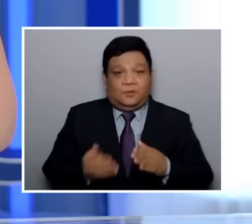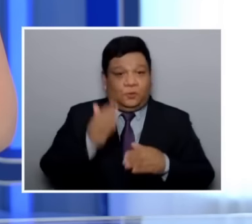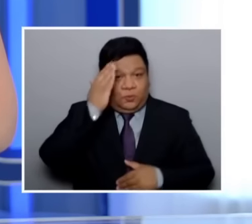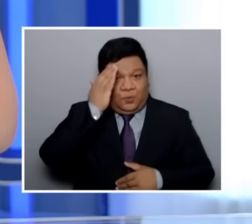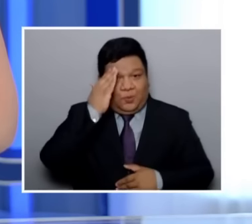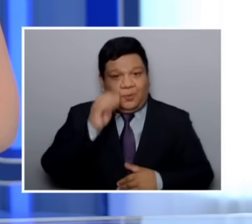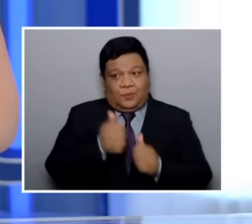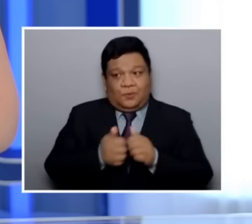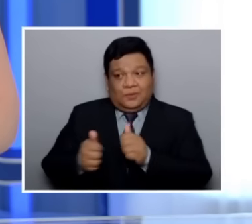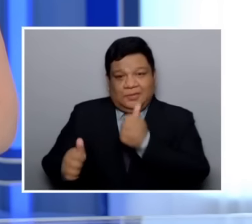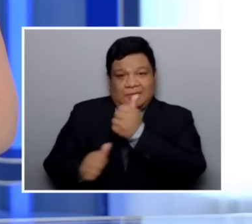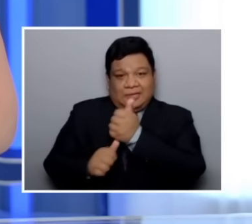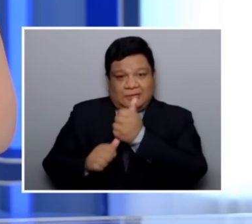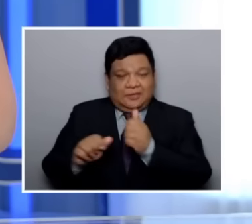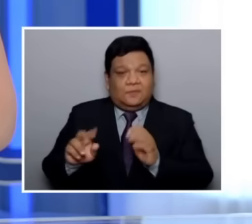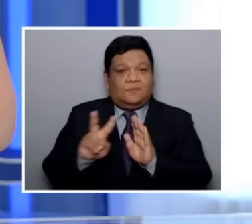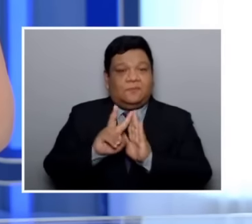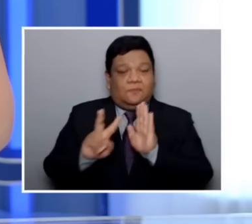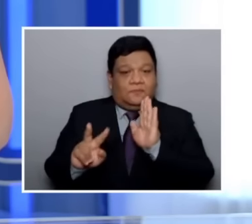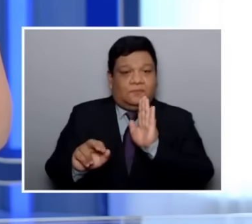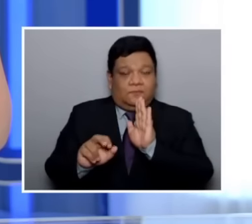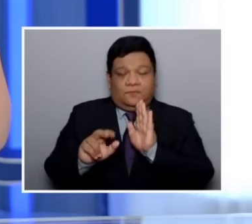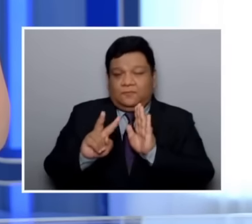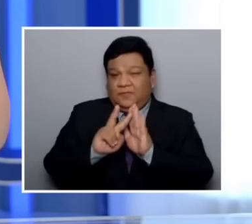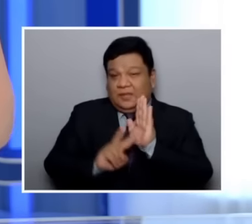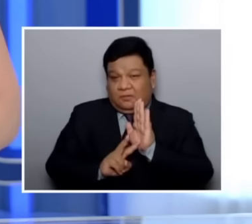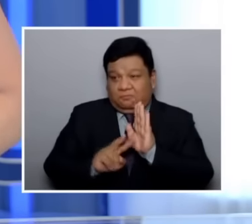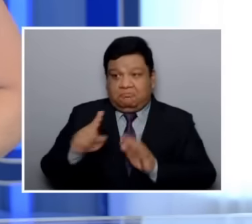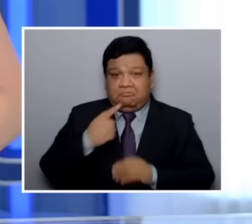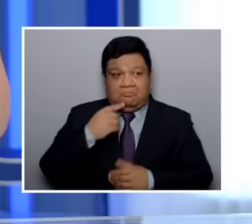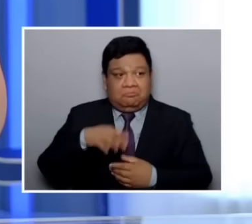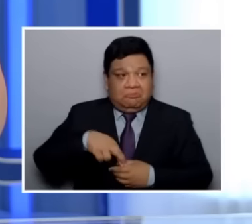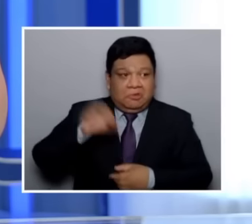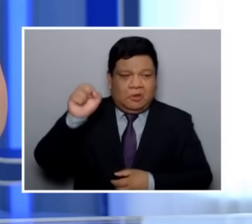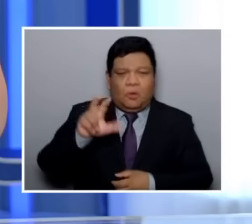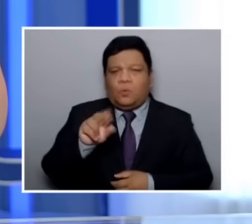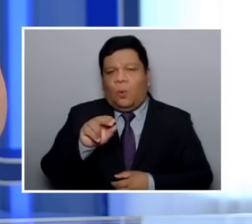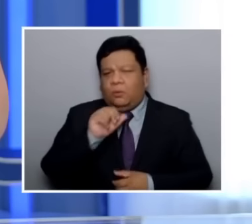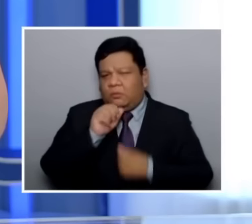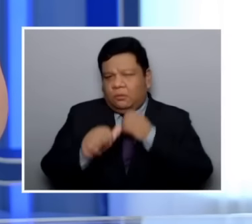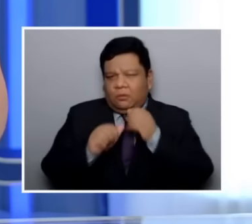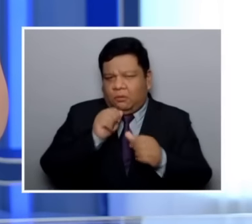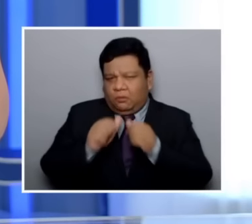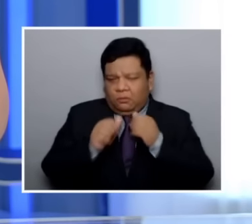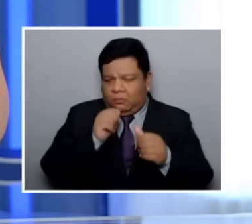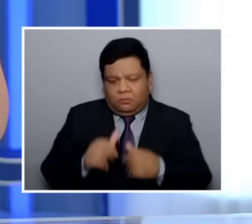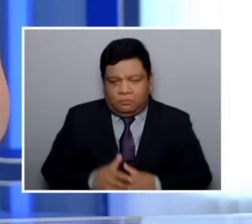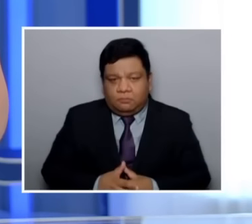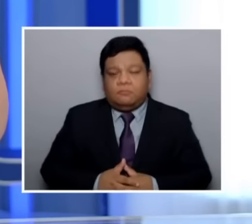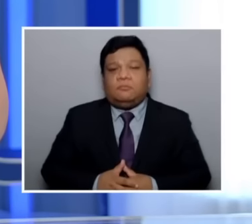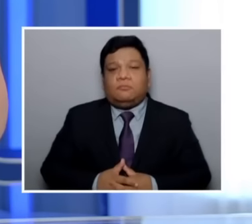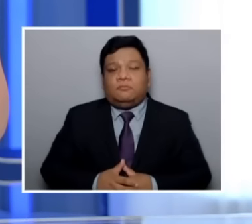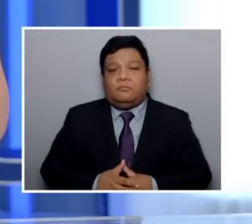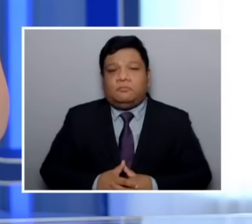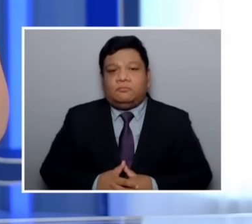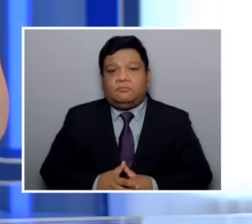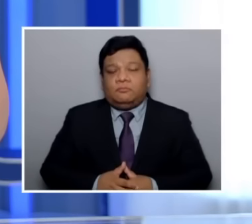Vic Rodriguez na nagbitiw siya sa kanyang pwesto dahil umano sa pressure ng trabaho sa